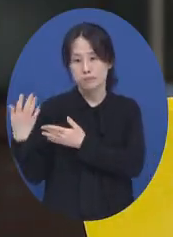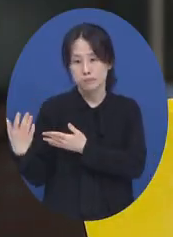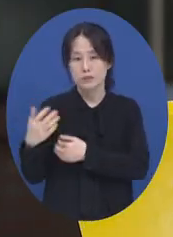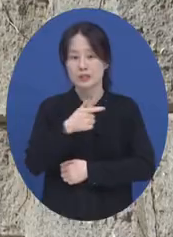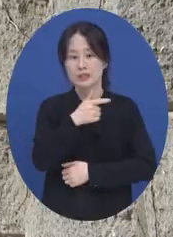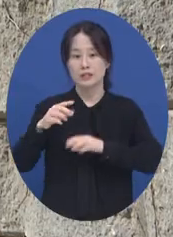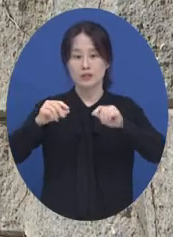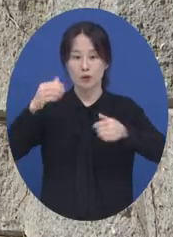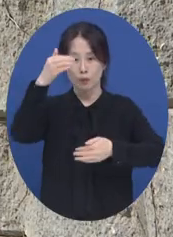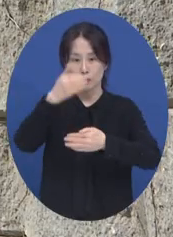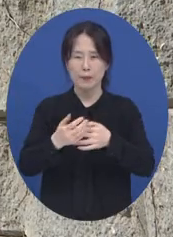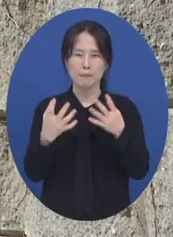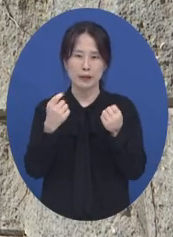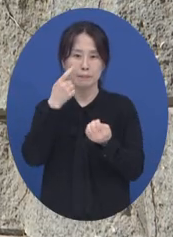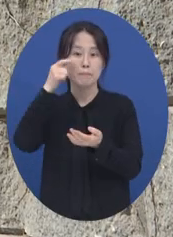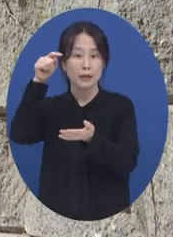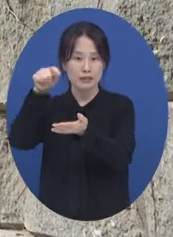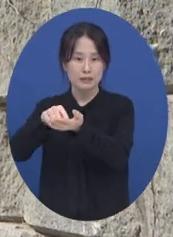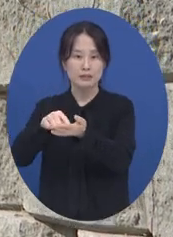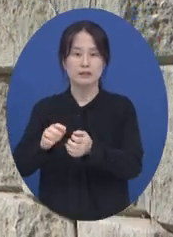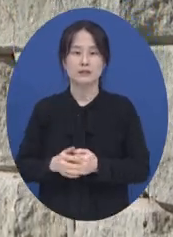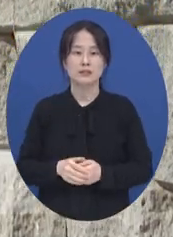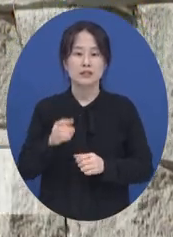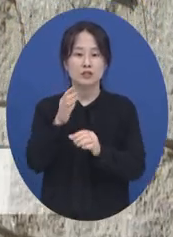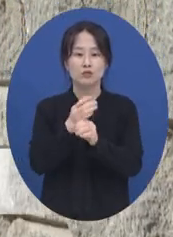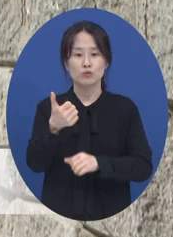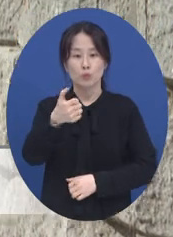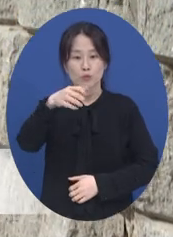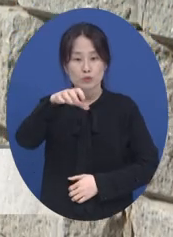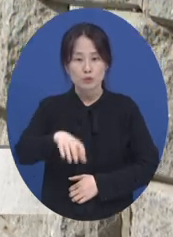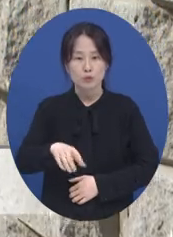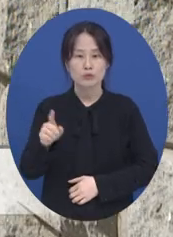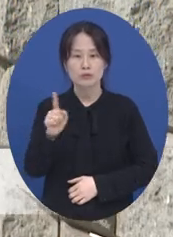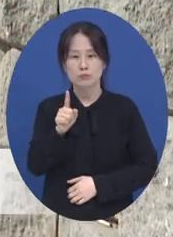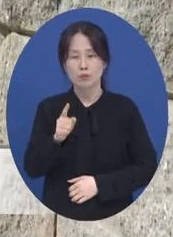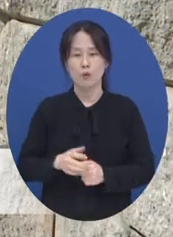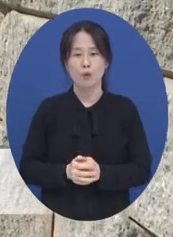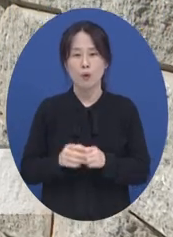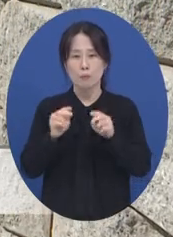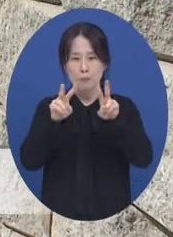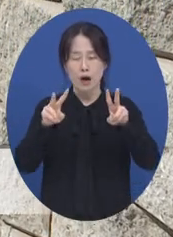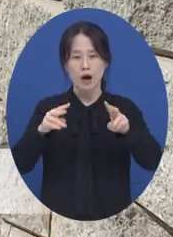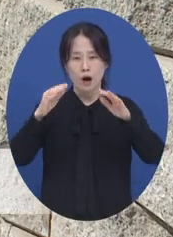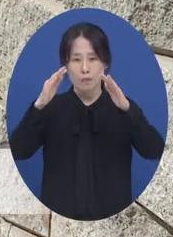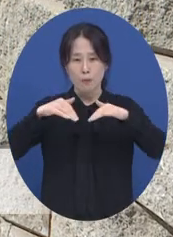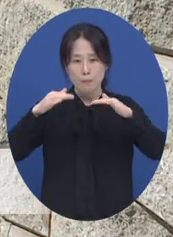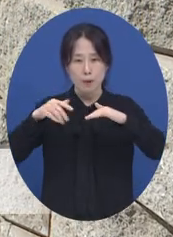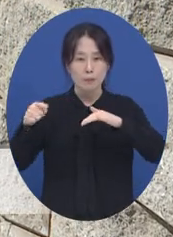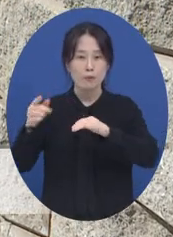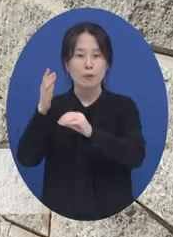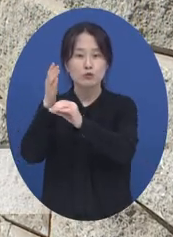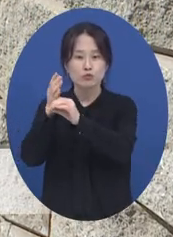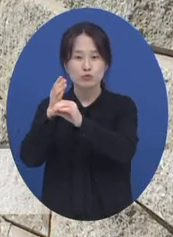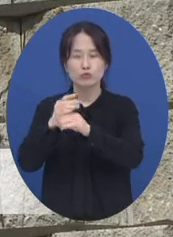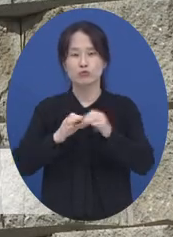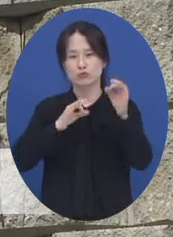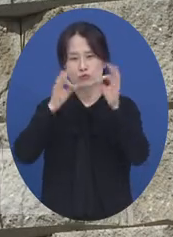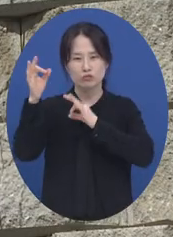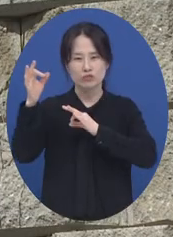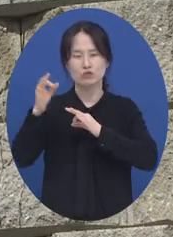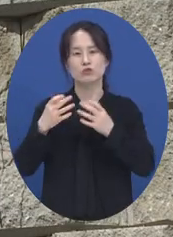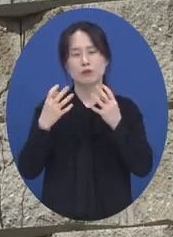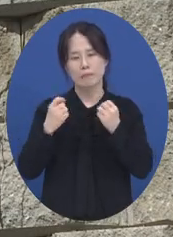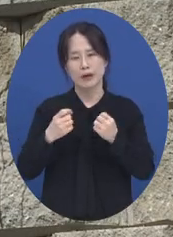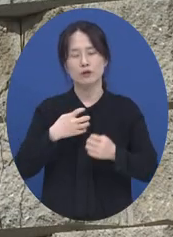대영웅 벽들이 무더기로 드러났습니다 특히 이 중 50여 곳은 구조물에 균열이 나 치마 등이 발생해 안전